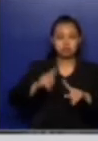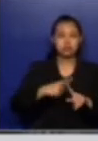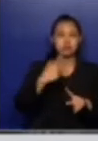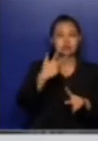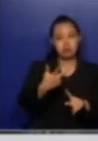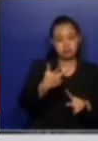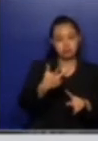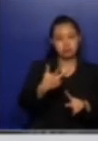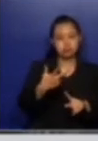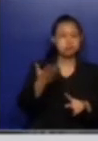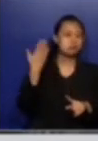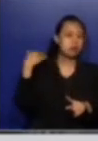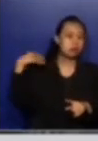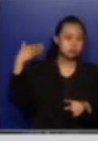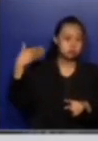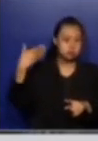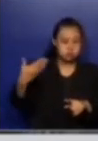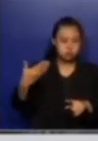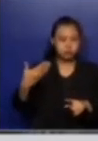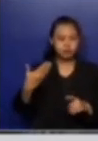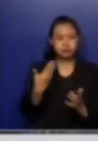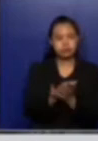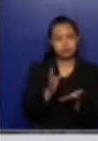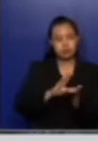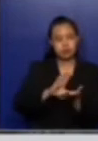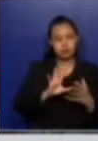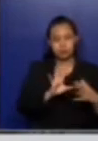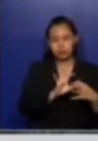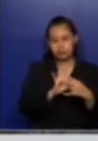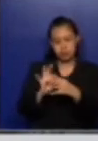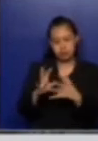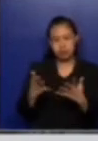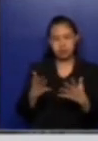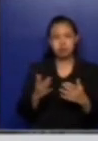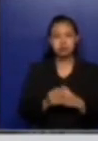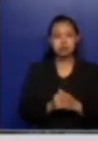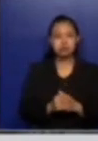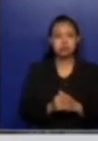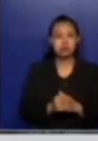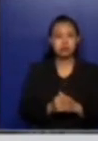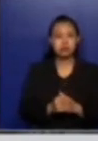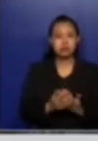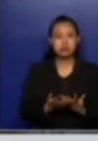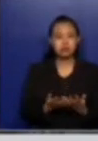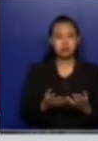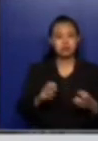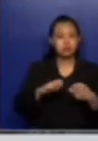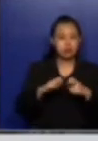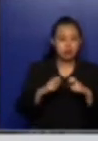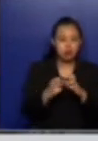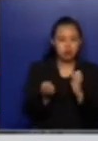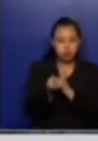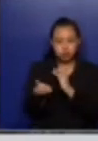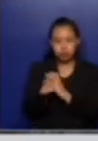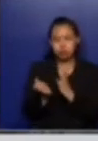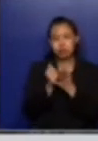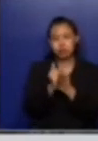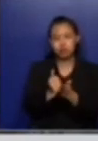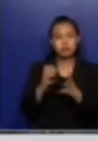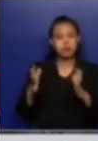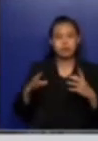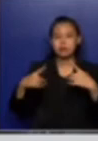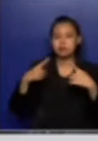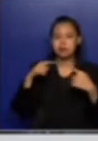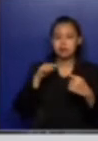าแต่งบประมาณนี้ไม่ได้สอดคล้องครับไม่ได้ปรับเพื่อให้ไปรองรับสถานการณ์ที่จะเกิดผลกระทบจากโควิดแต่ประการใ